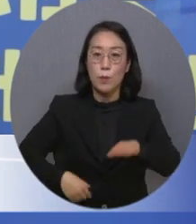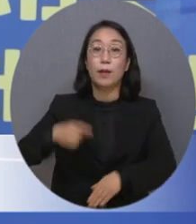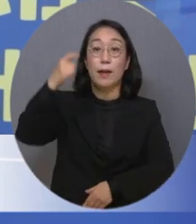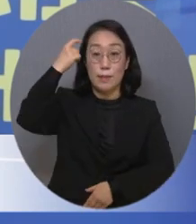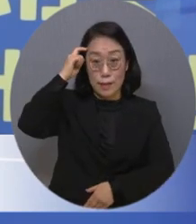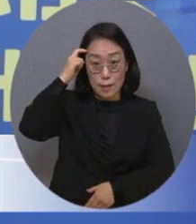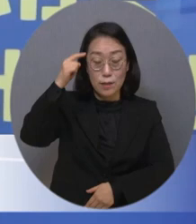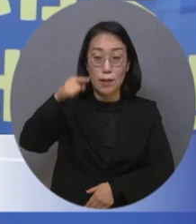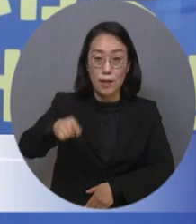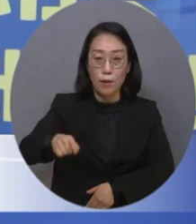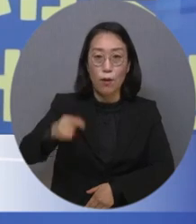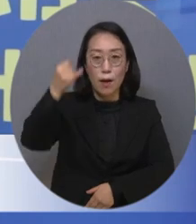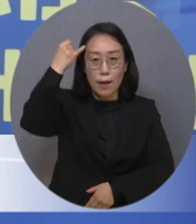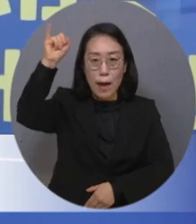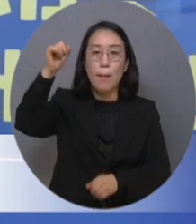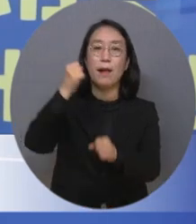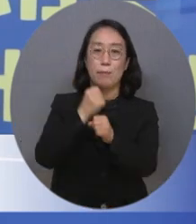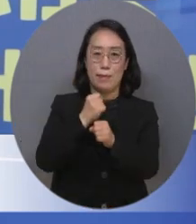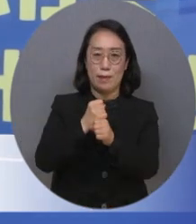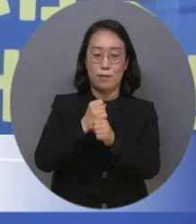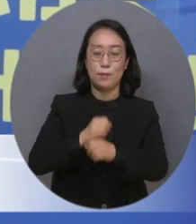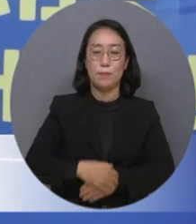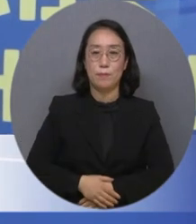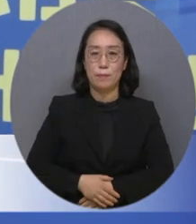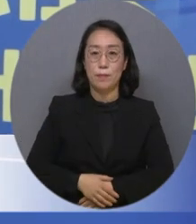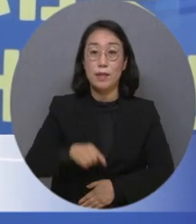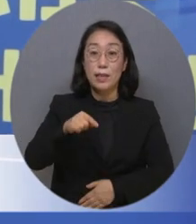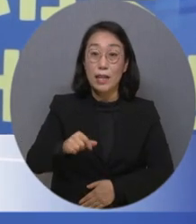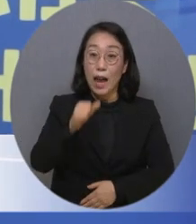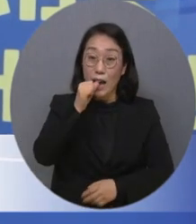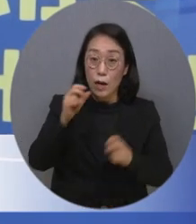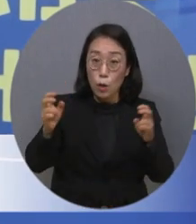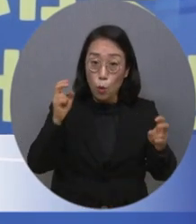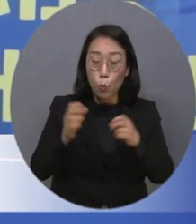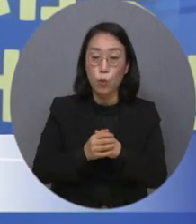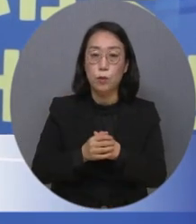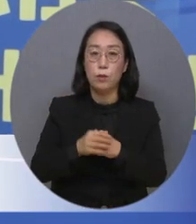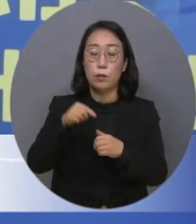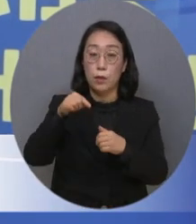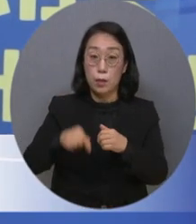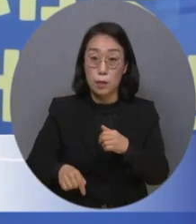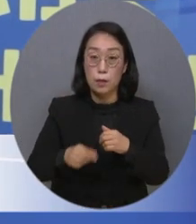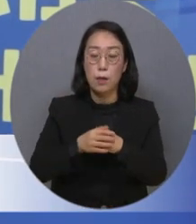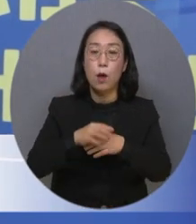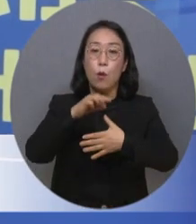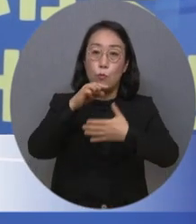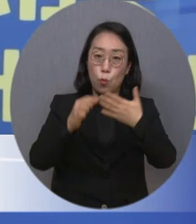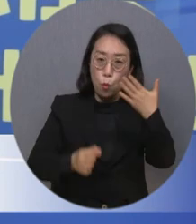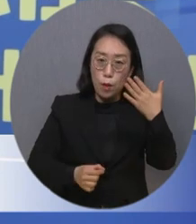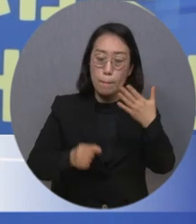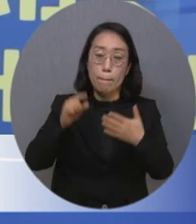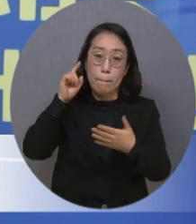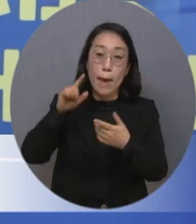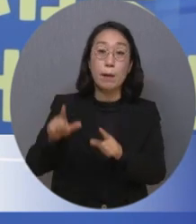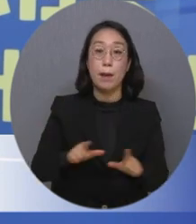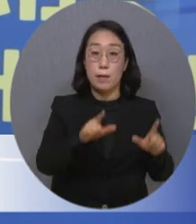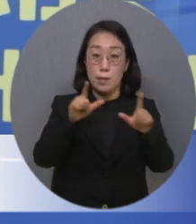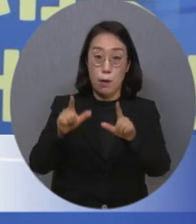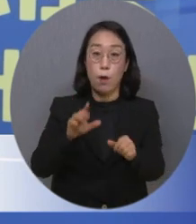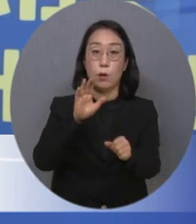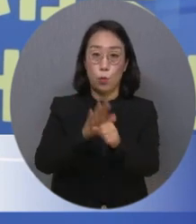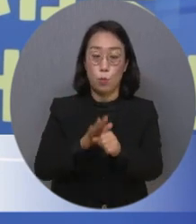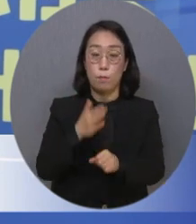생각해서 순봇을 개발하게 되었습니다. 순봇은 스케줄러 기반 통해서 일상생활을 지원할 수